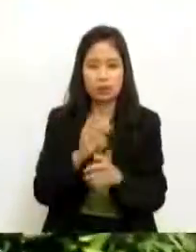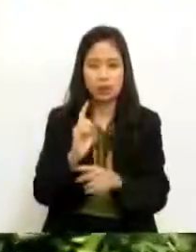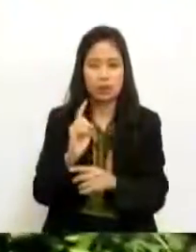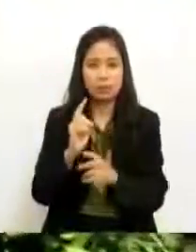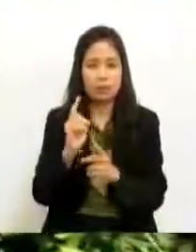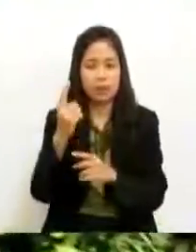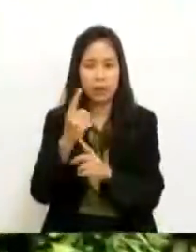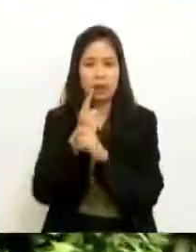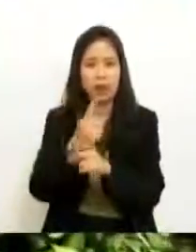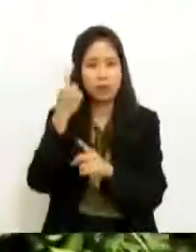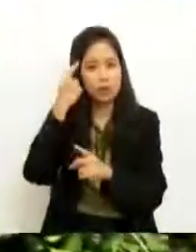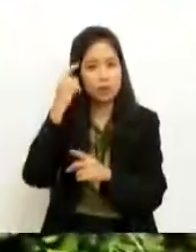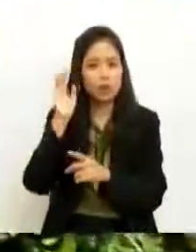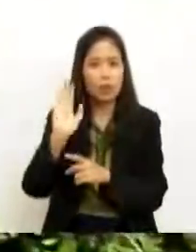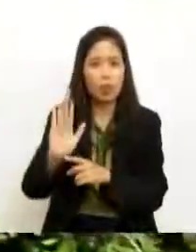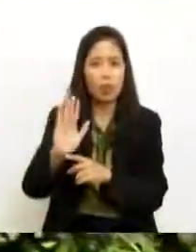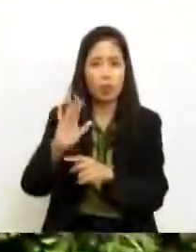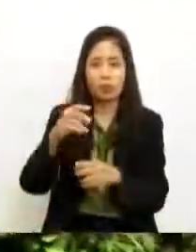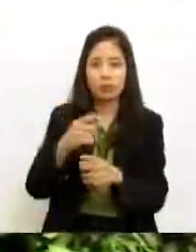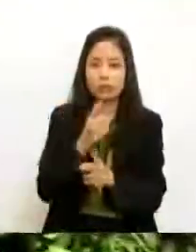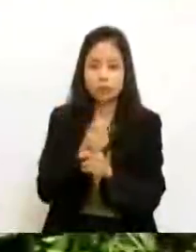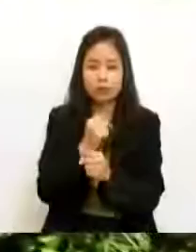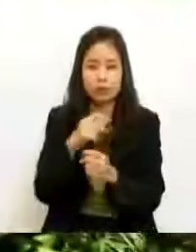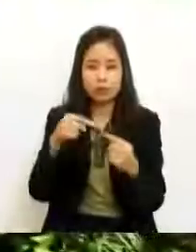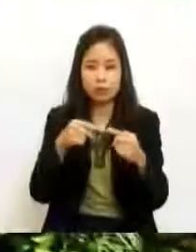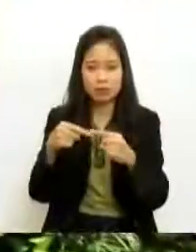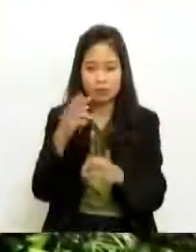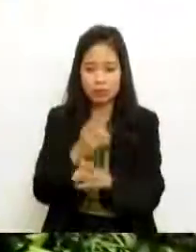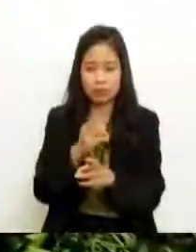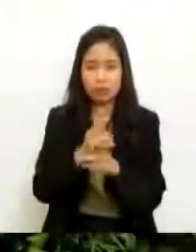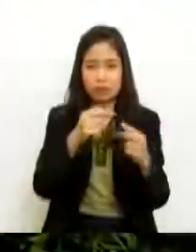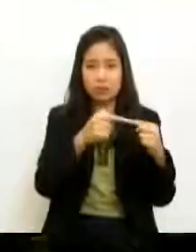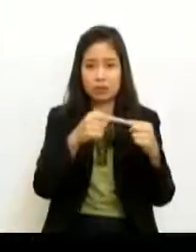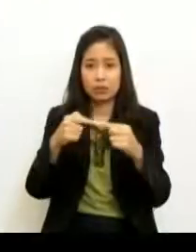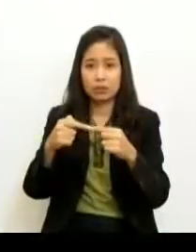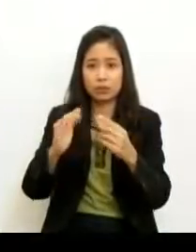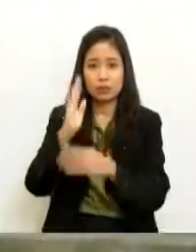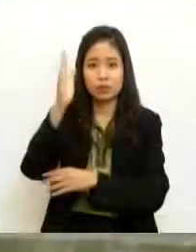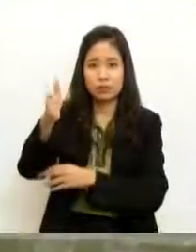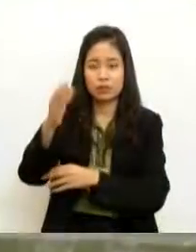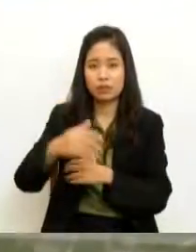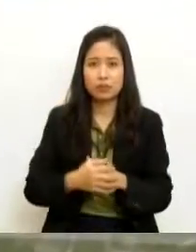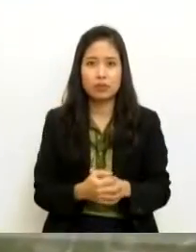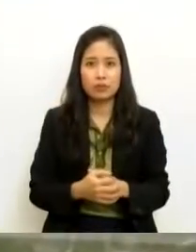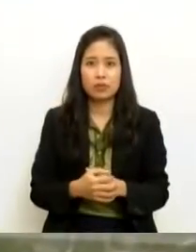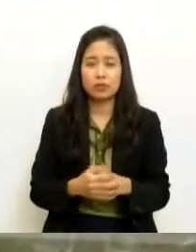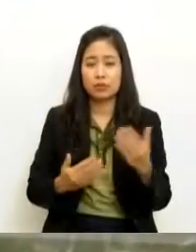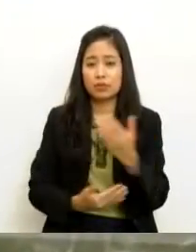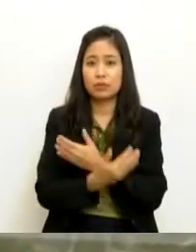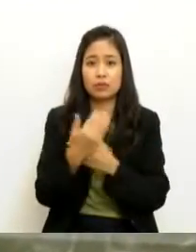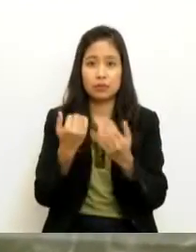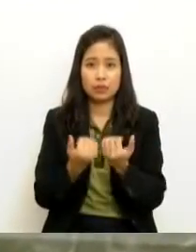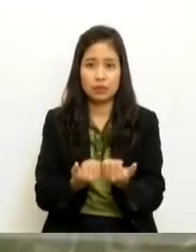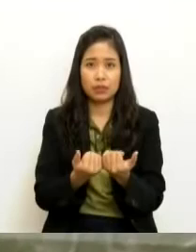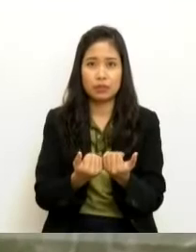ารมณ์คือสืบสานรักษาต่อยอดในโอกาสต่อไป ในโครงการนี้จริงๆแล้วเนี่ย